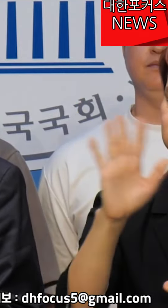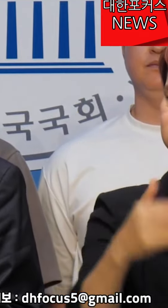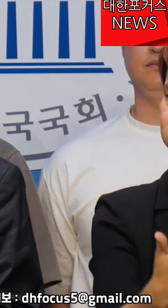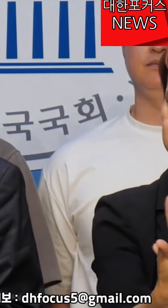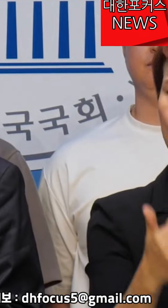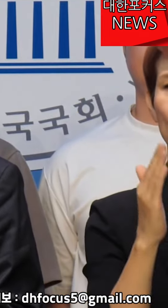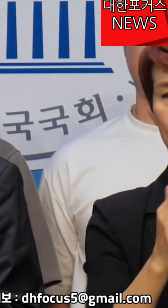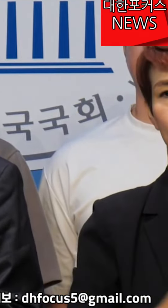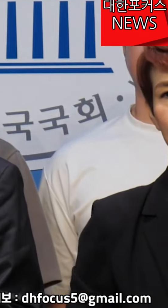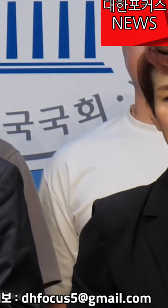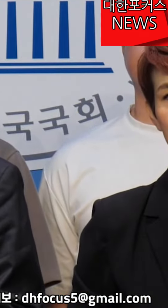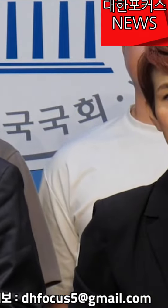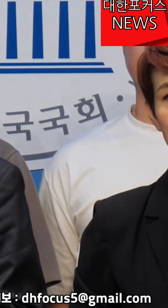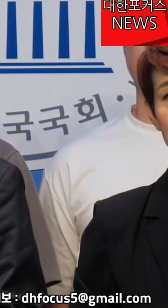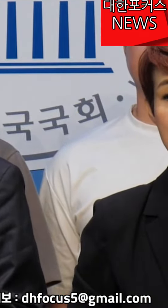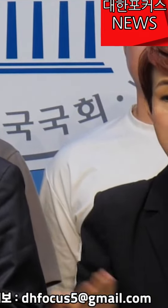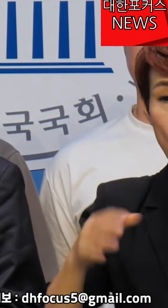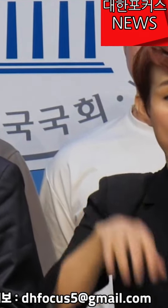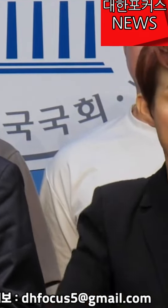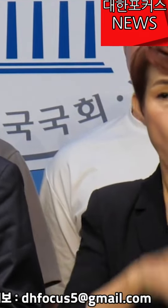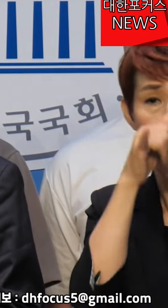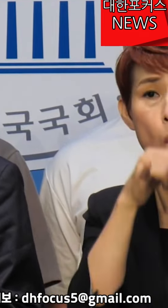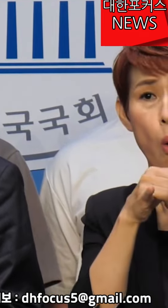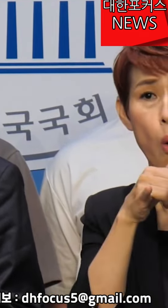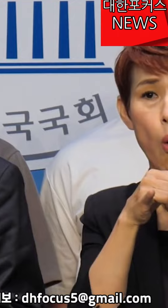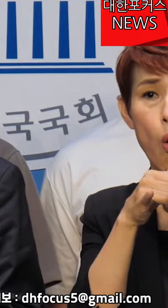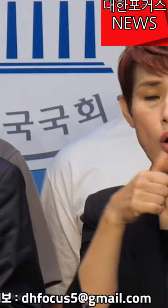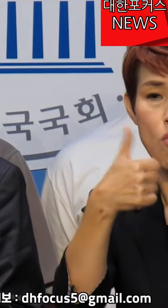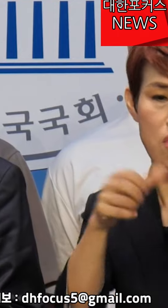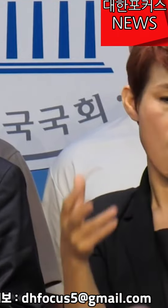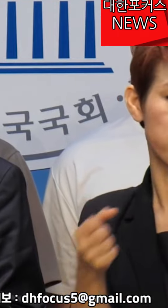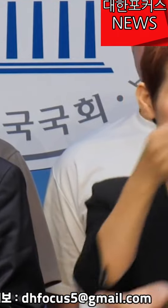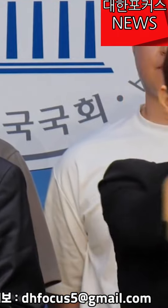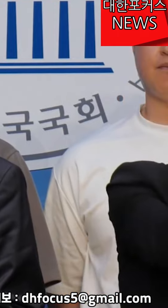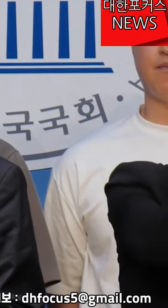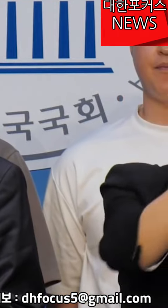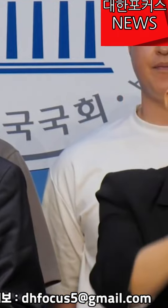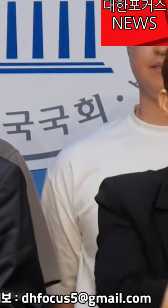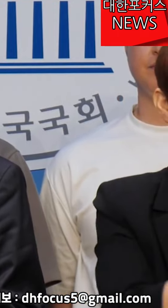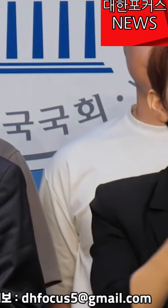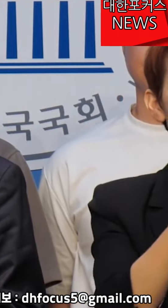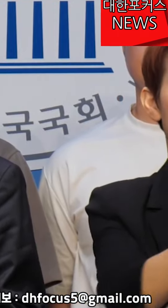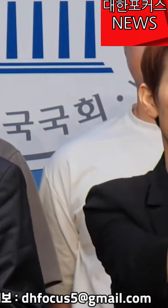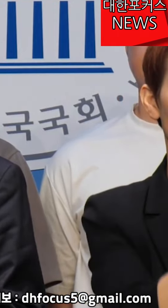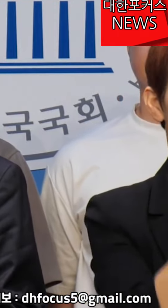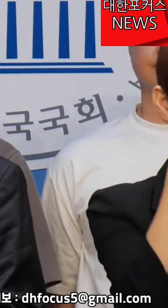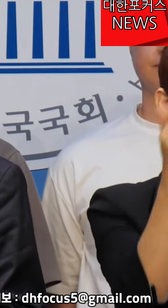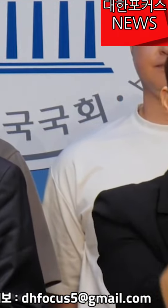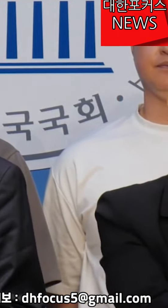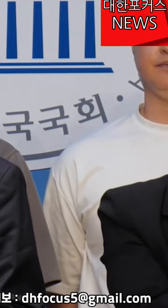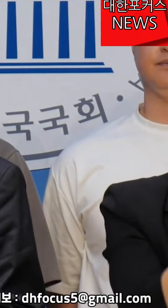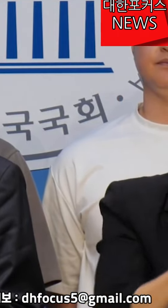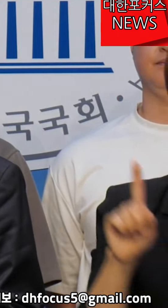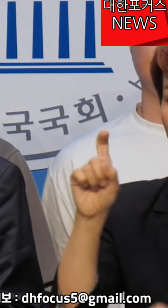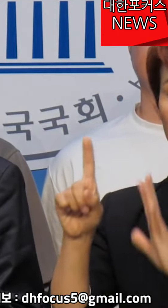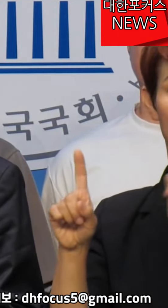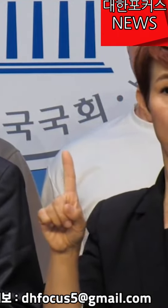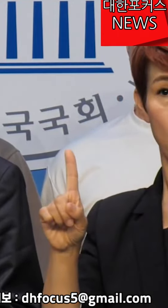거부했습니다. 일할 곳이 있는데도 물량 이전에 따른 신규 채용도 진행했으면서